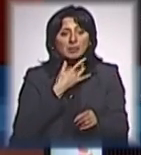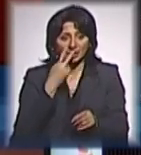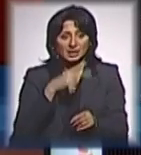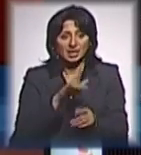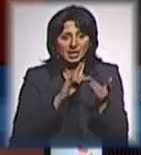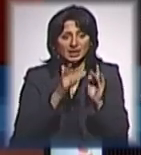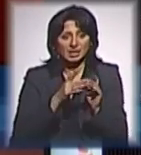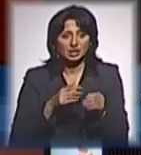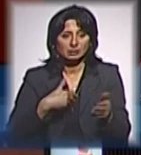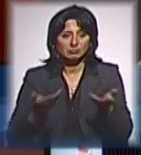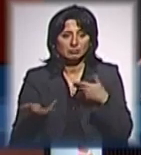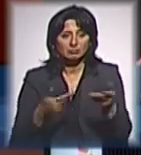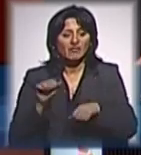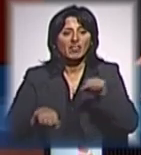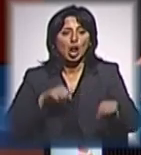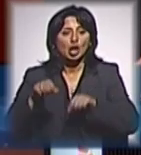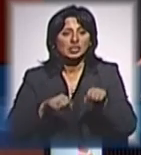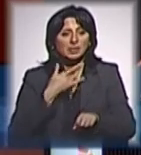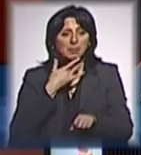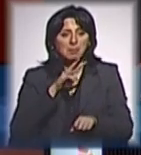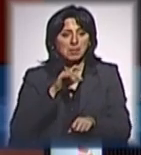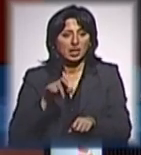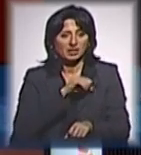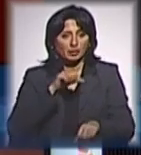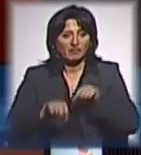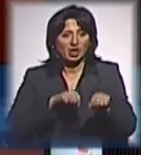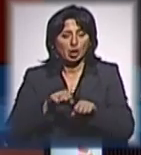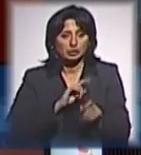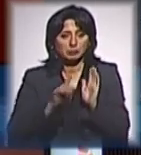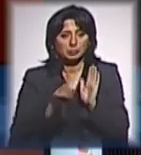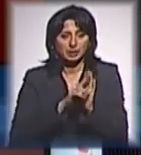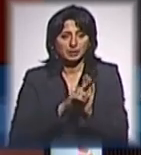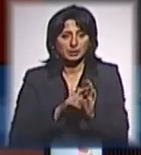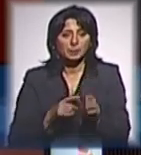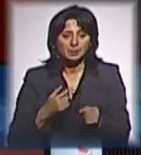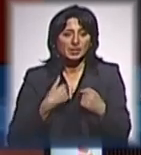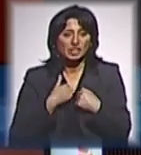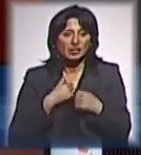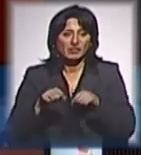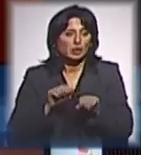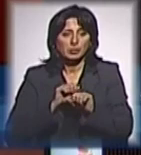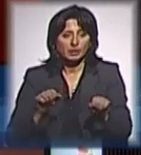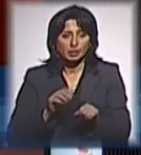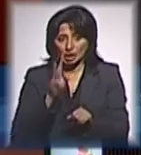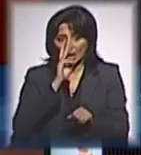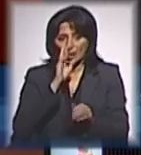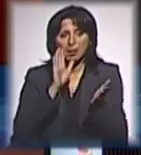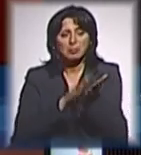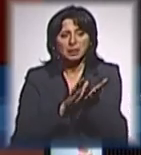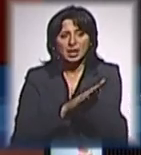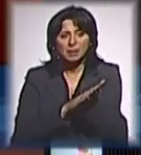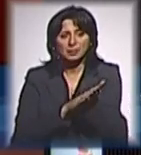გეკნება ინტერნეტში, დადის სამსახურში ველოსიპედით. ეხა თბილისის რელიეფი შეიძლება ამ საშუალებას არ იძლევა, მაგრამ პირდაპირ მინდა ვთქვა, რომ ხელფასების